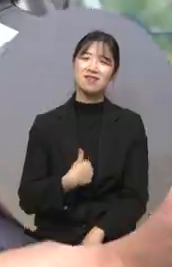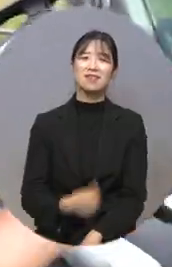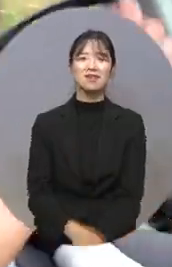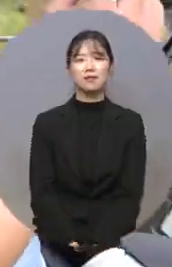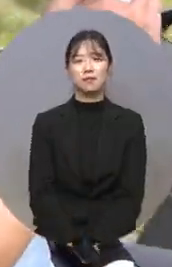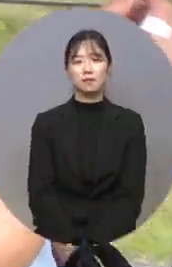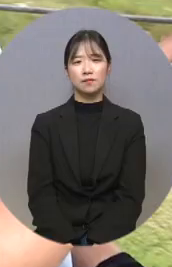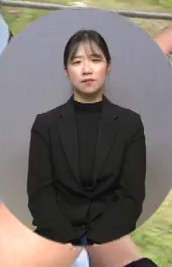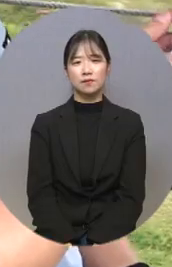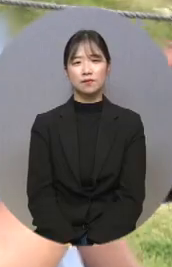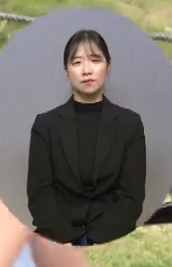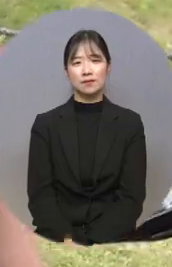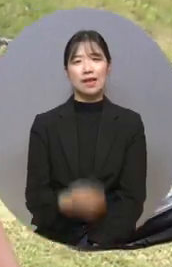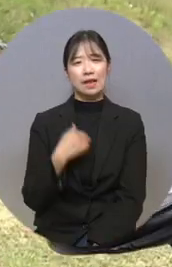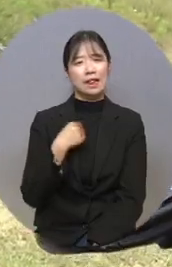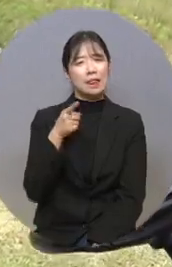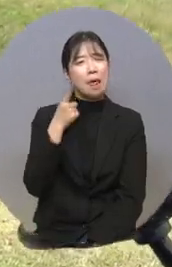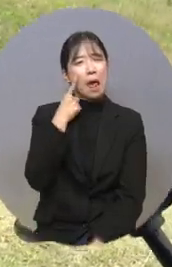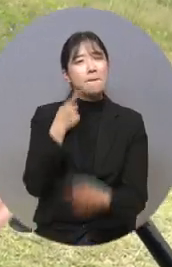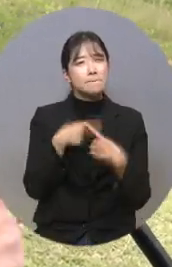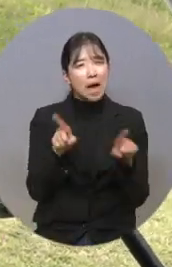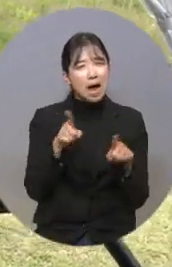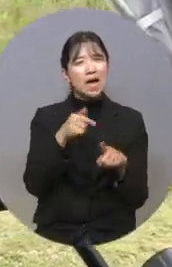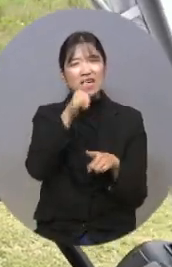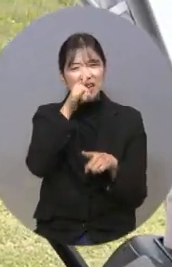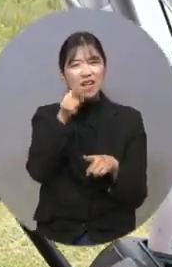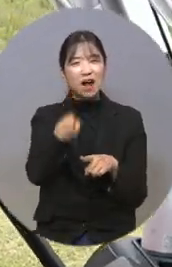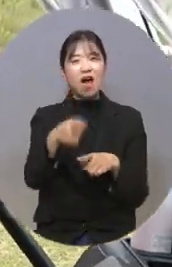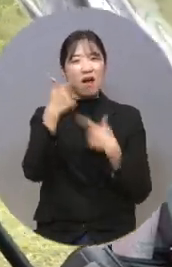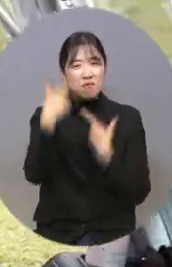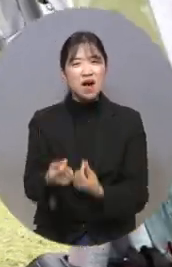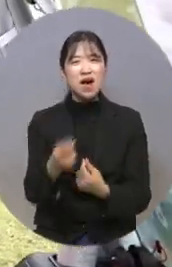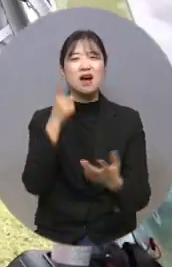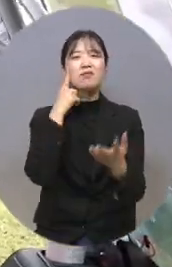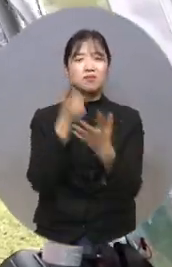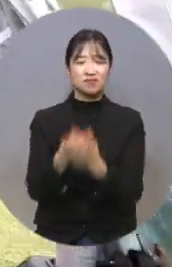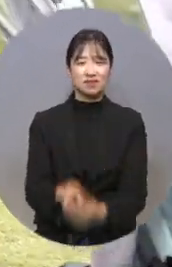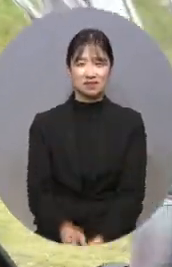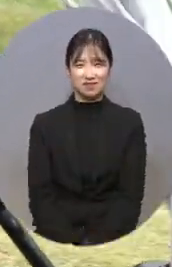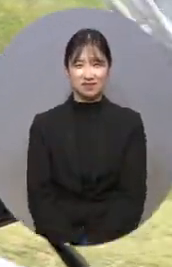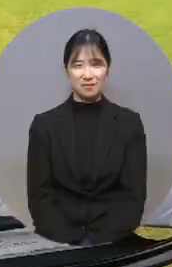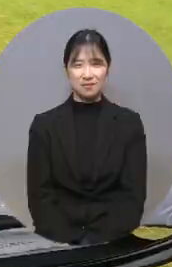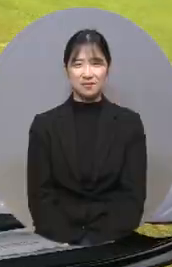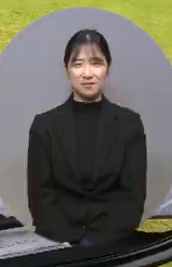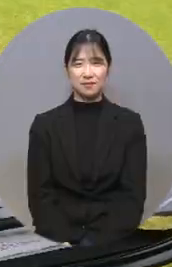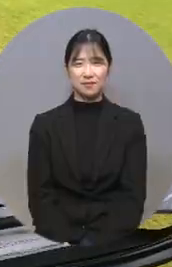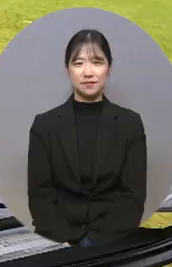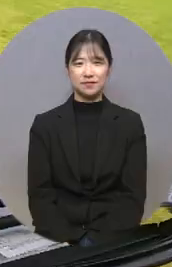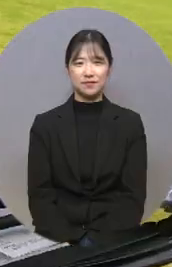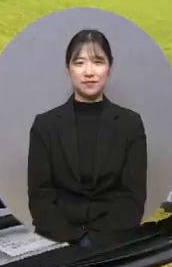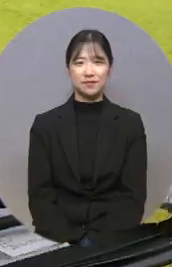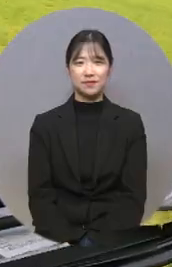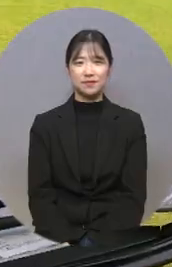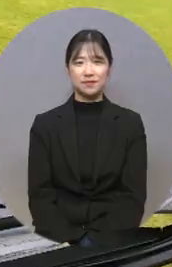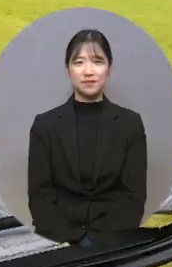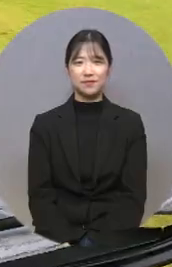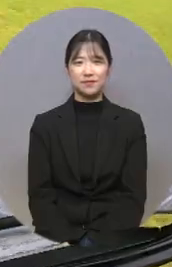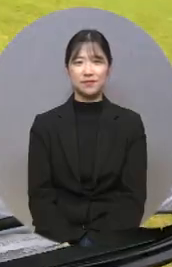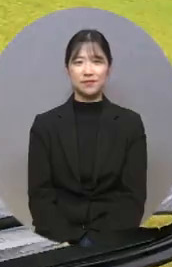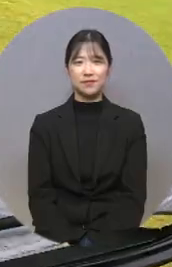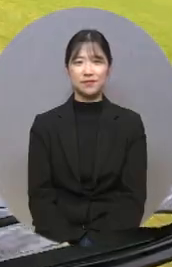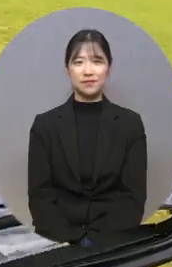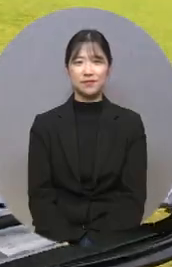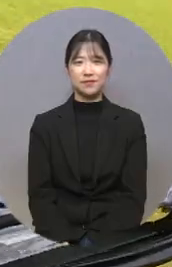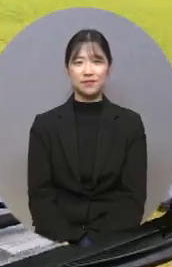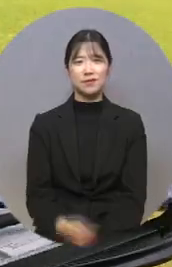아 근데 내가 이거 조금 예상했거든? 딱 예상한 대로 어떻게 됐지? 왜냐면 근데 내가 찍어보니까 310 나와서